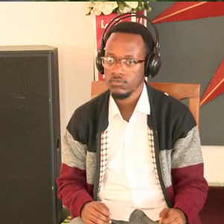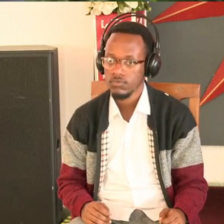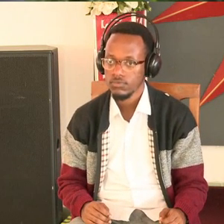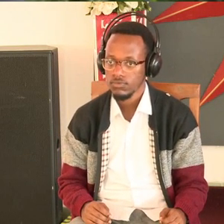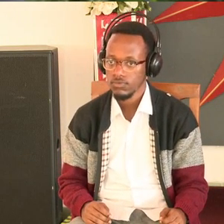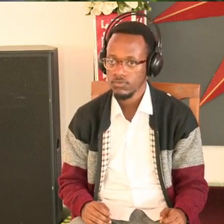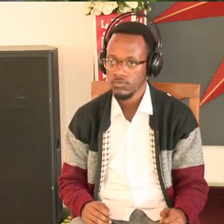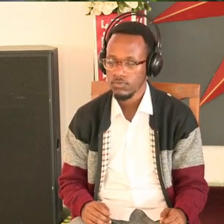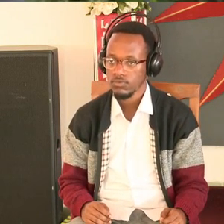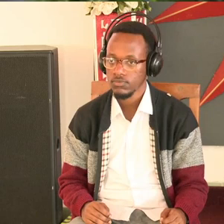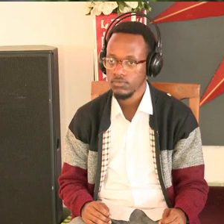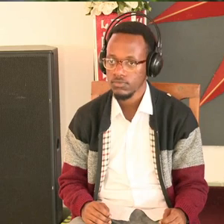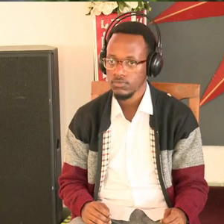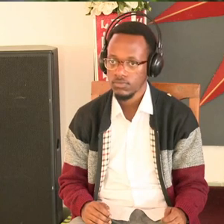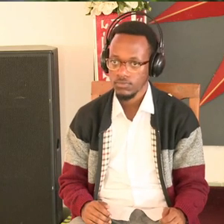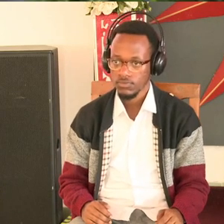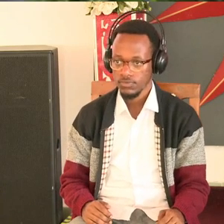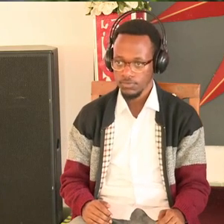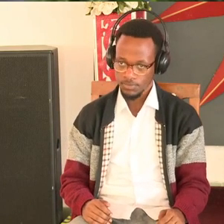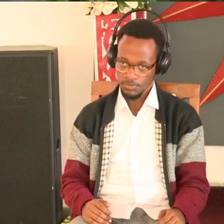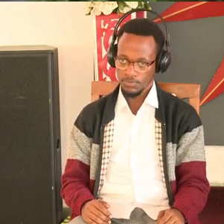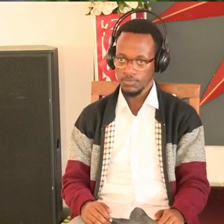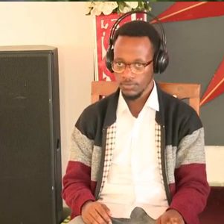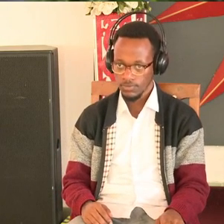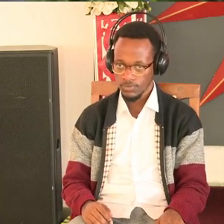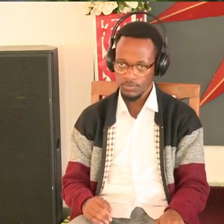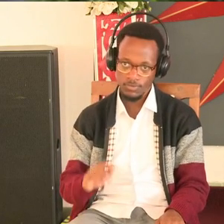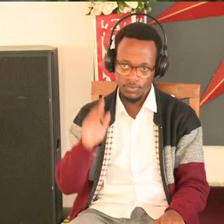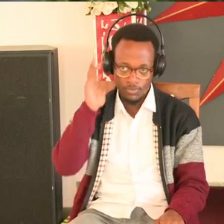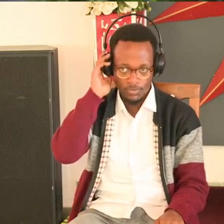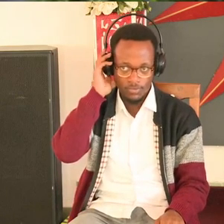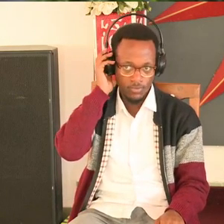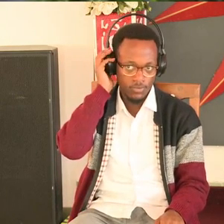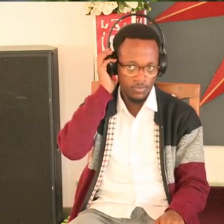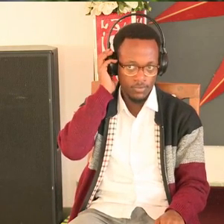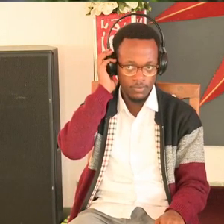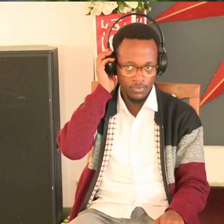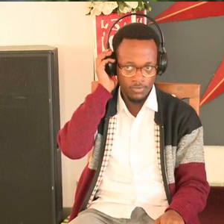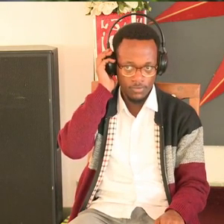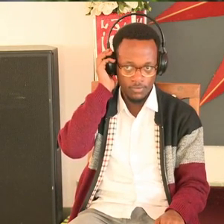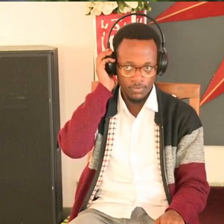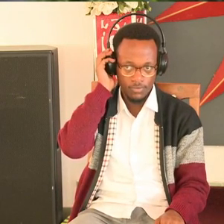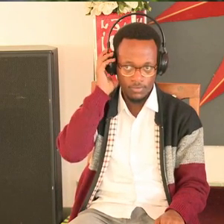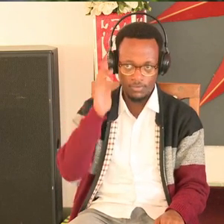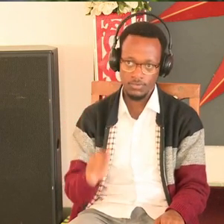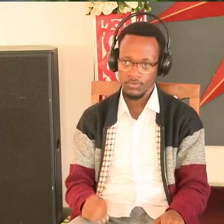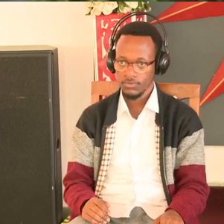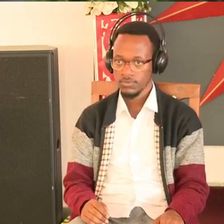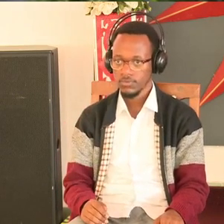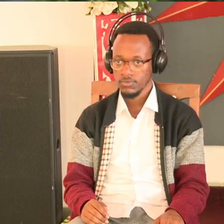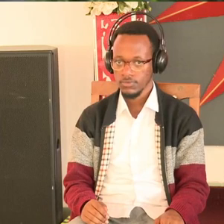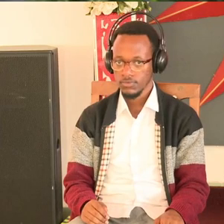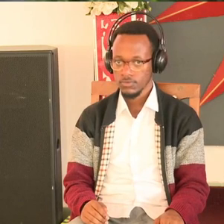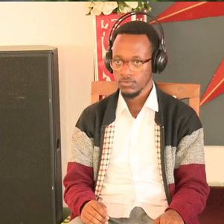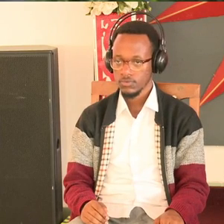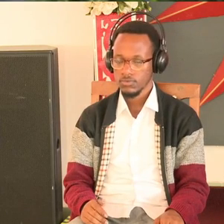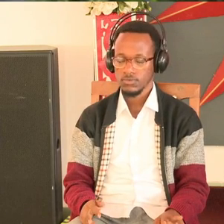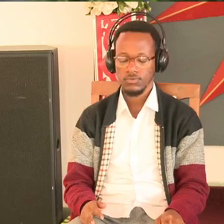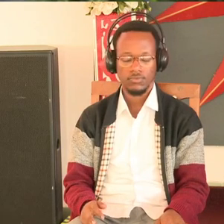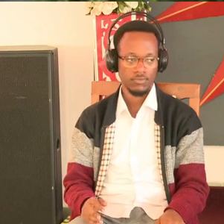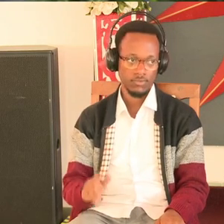havumwe umuntu wese uvuga ubundi butumwa Abagalatiya igice cya mbere umurongo wa